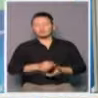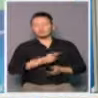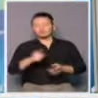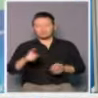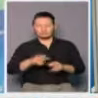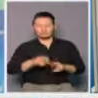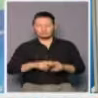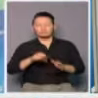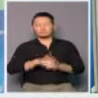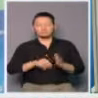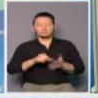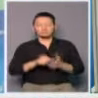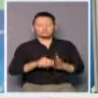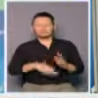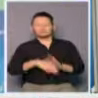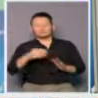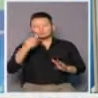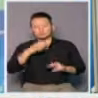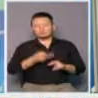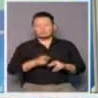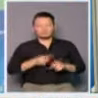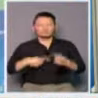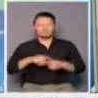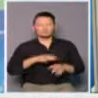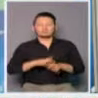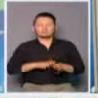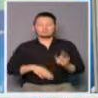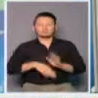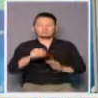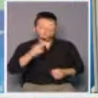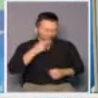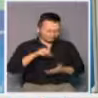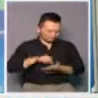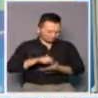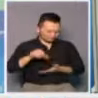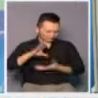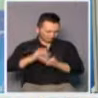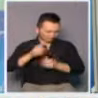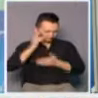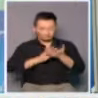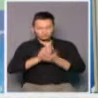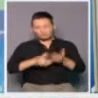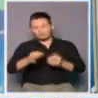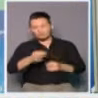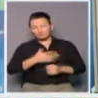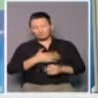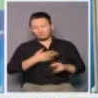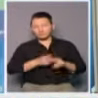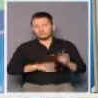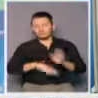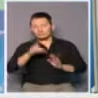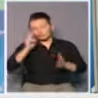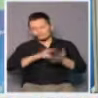нам очень хороший шанс для улучшения качественного состава государственных служащих нашей области. В семинаре